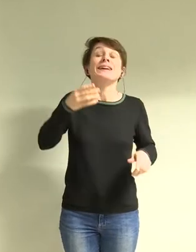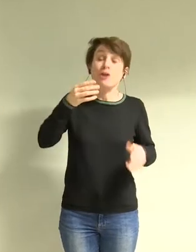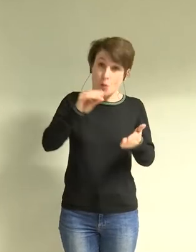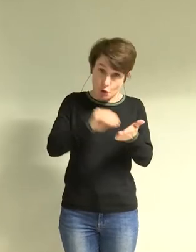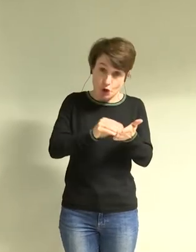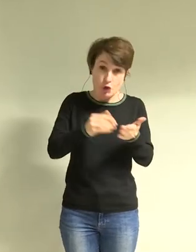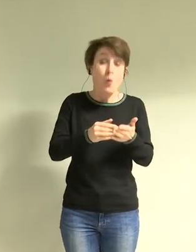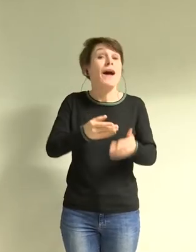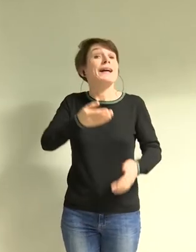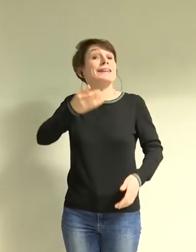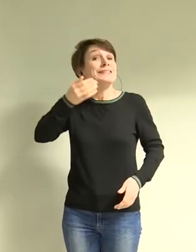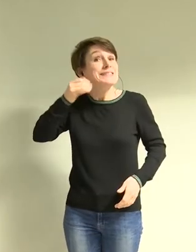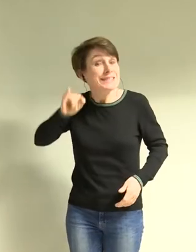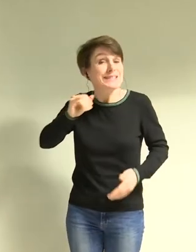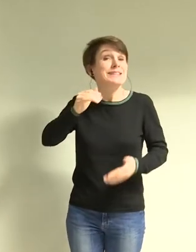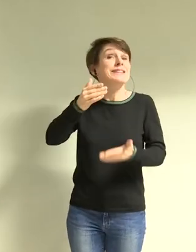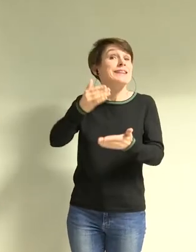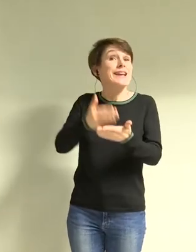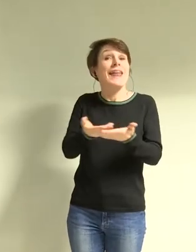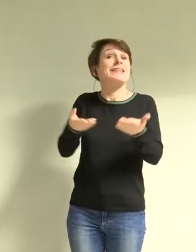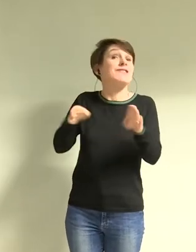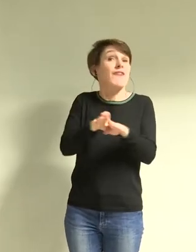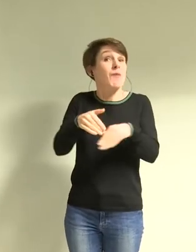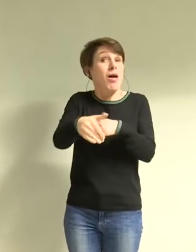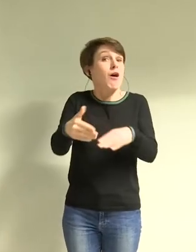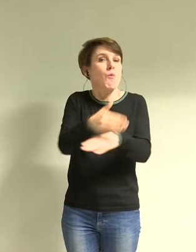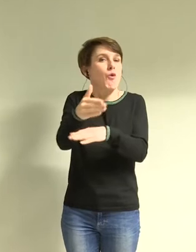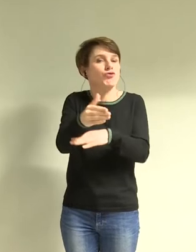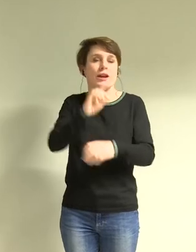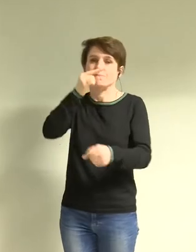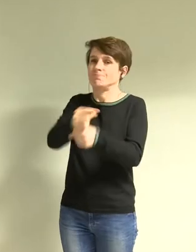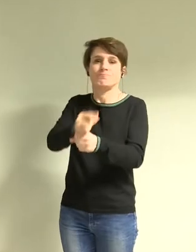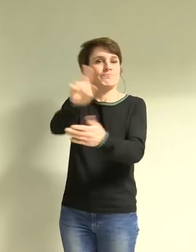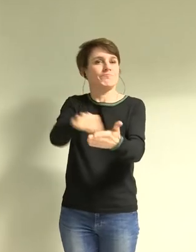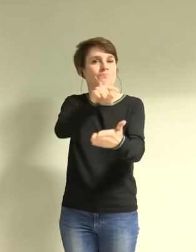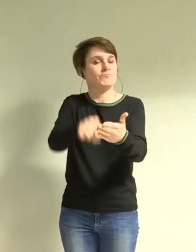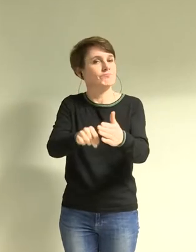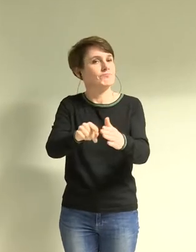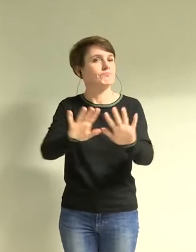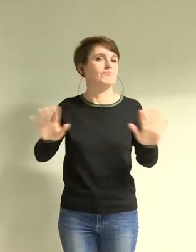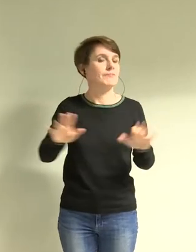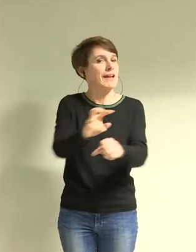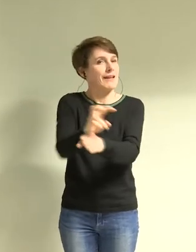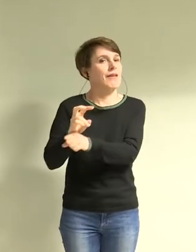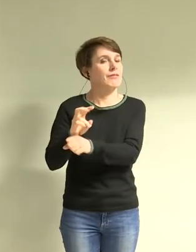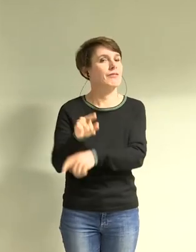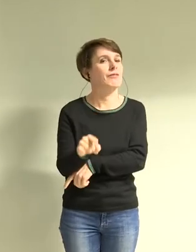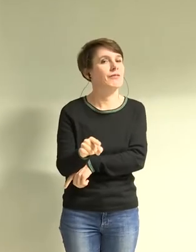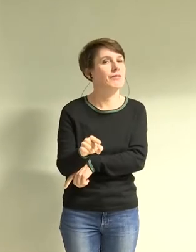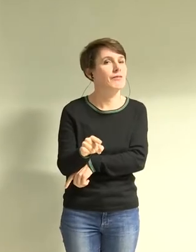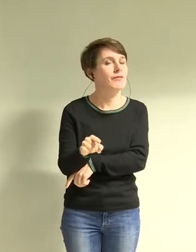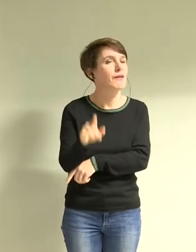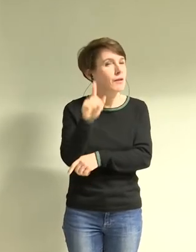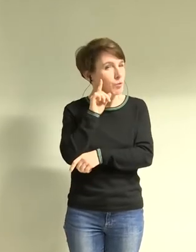la fermeture de classe etc voyez façon à ce que l'on soit certain que sur anatole france qui était quand même le coeur de cette se veut